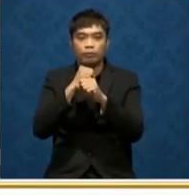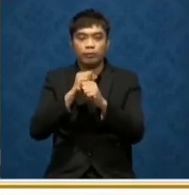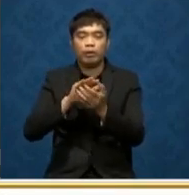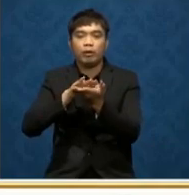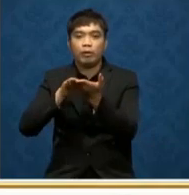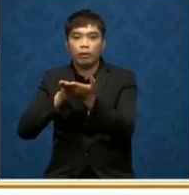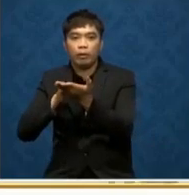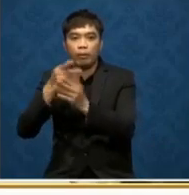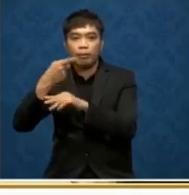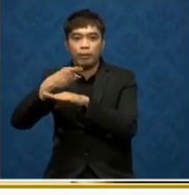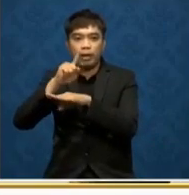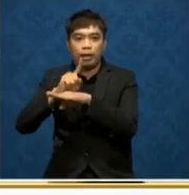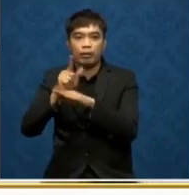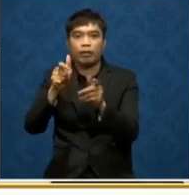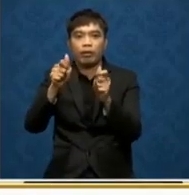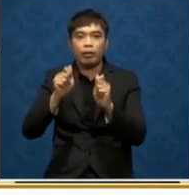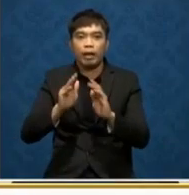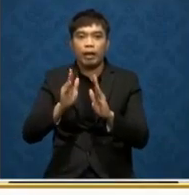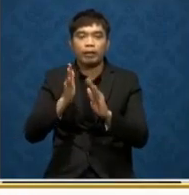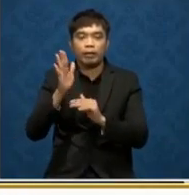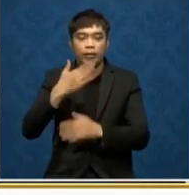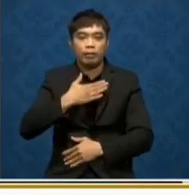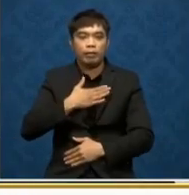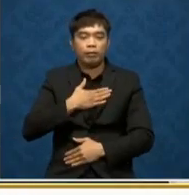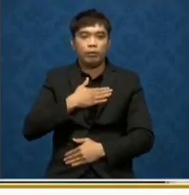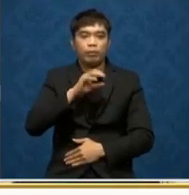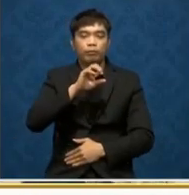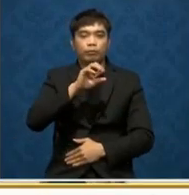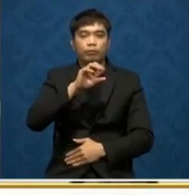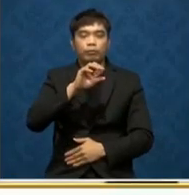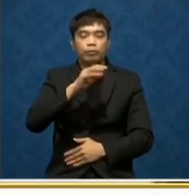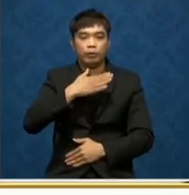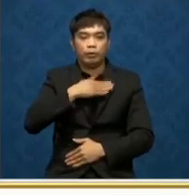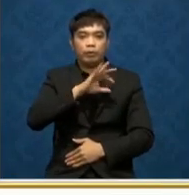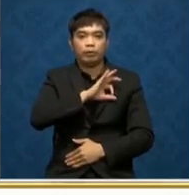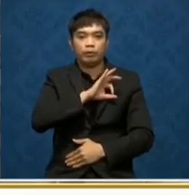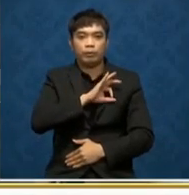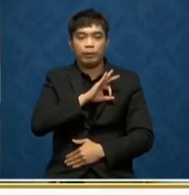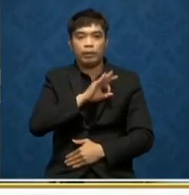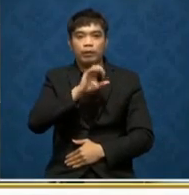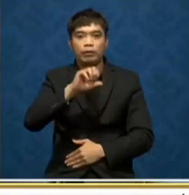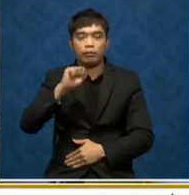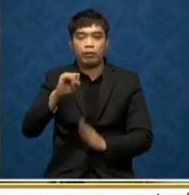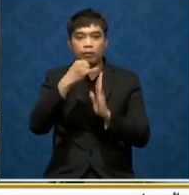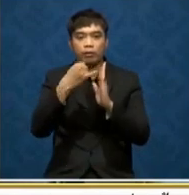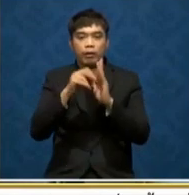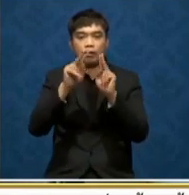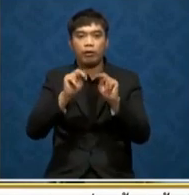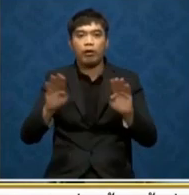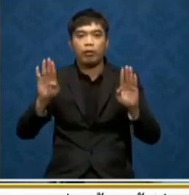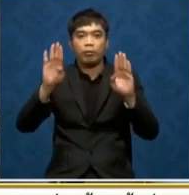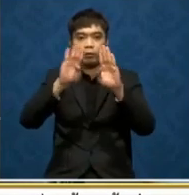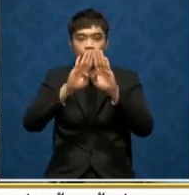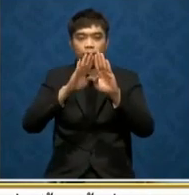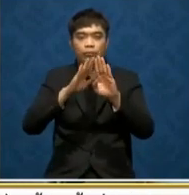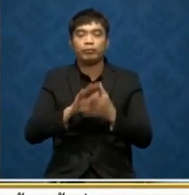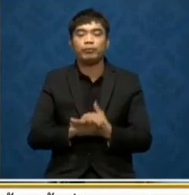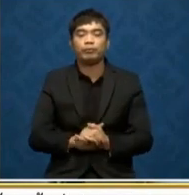ตครับกับผมนายสุภโชคศรีสุขจรครับสมาชิกสภาผู้แทนราษฎรจังหวัดนครปฐมพรรคชาติไทยพัฒน